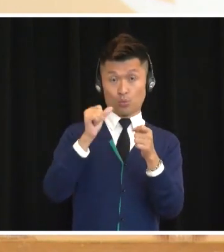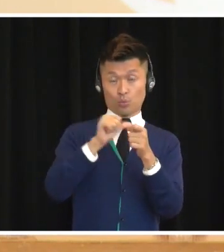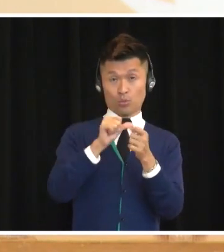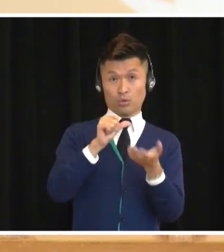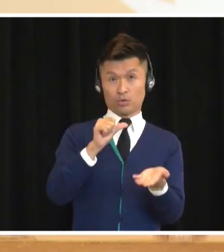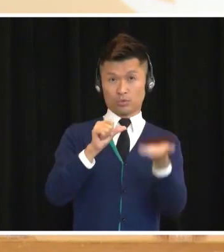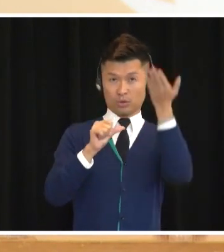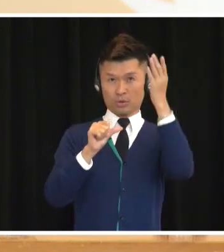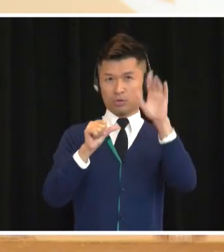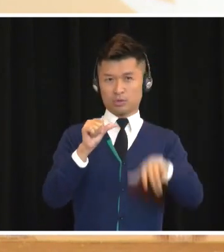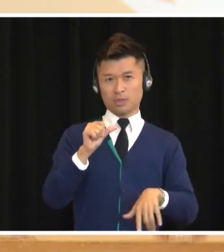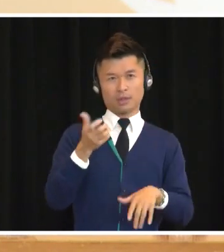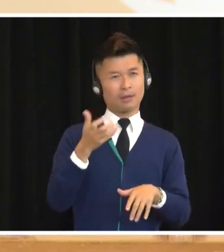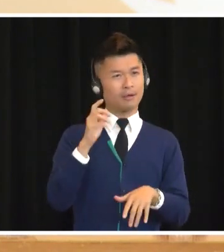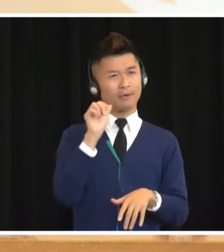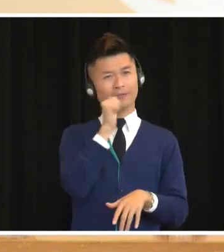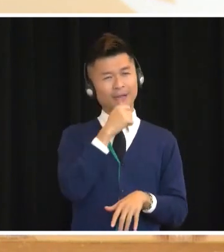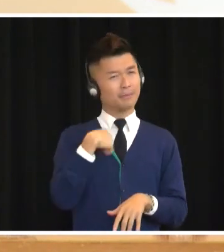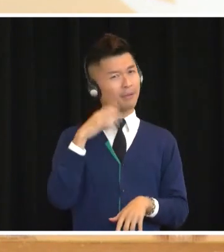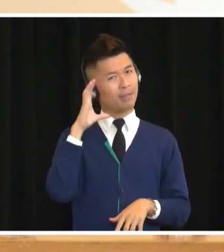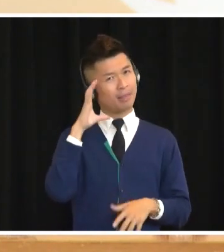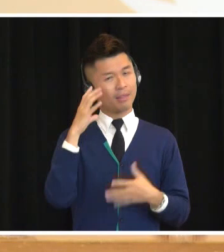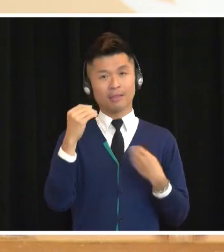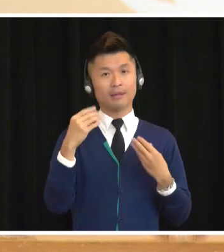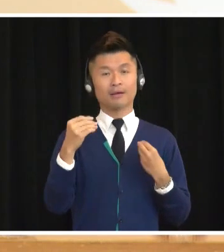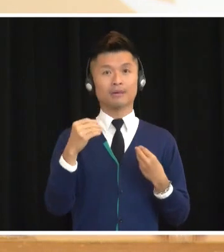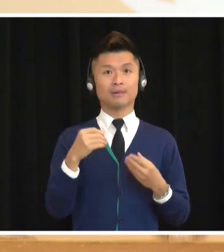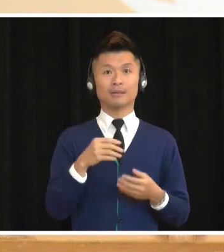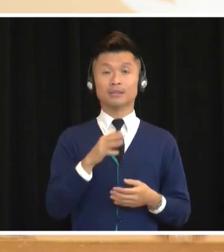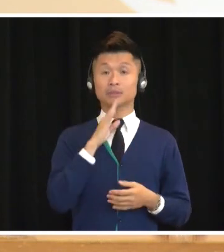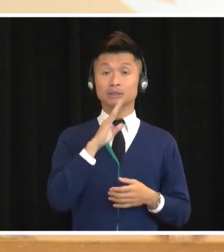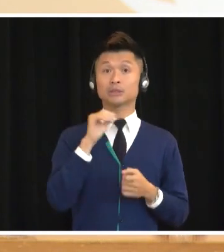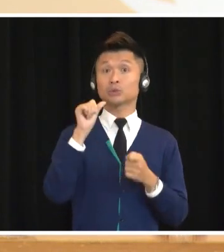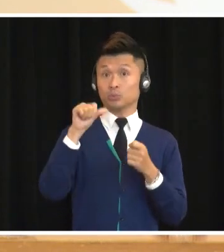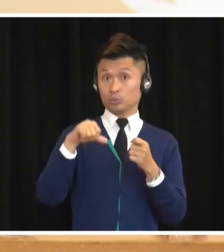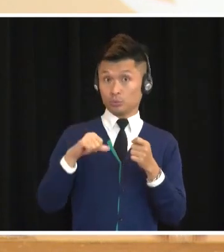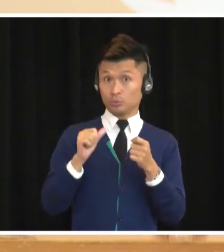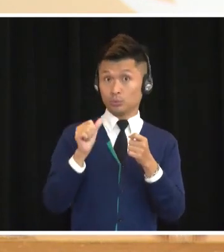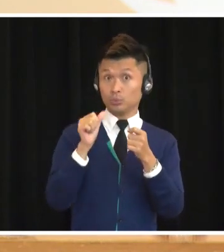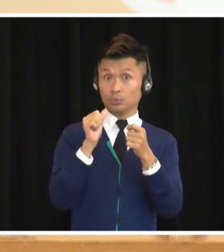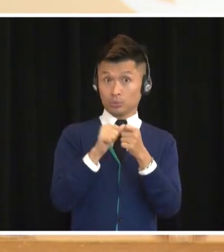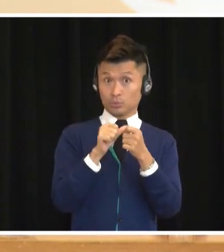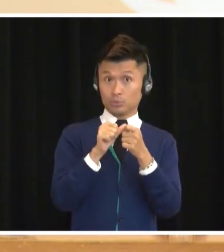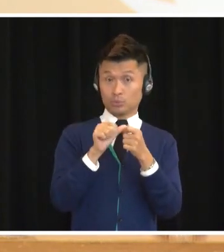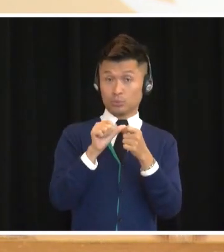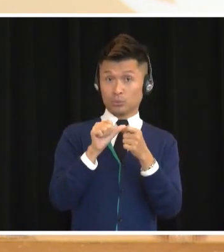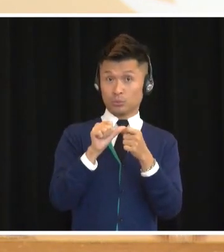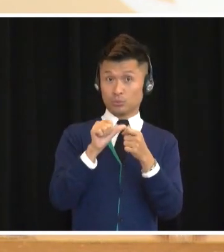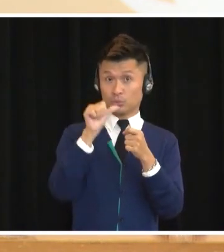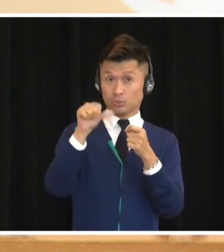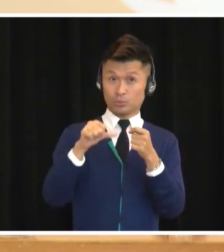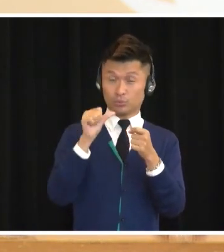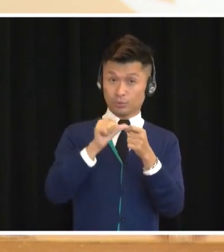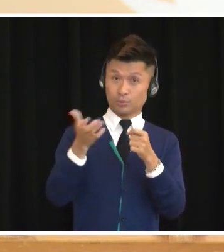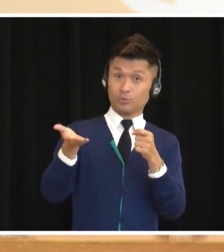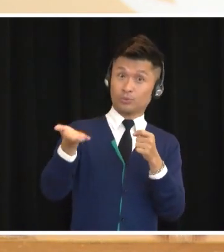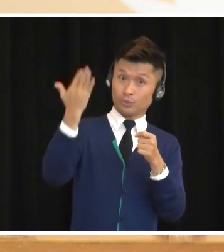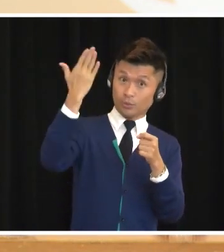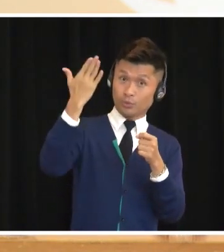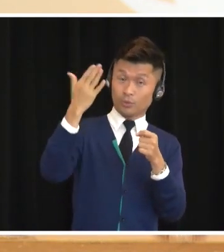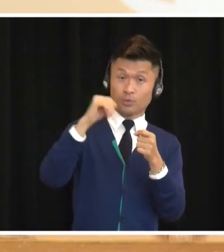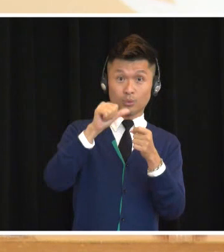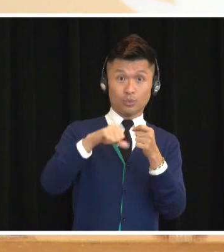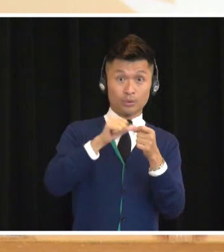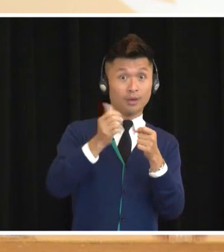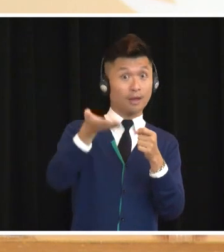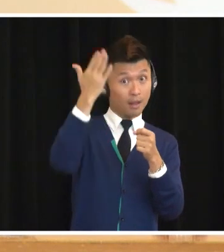下？因为我刚刚好像翻译没有听清楚，是5年以上还是5年以下？哦，5